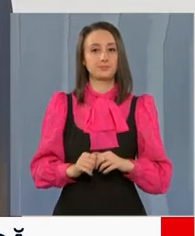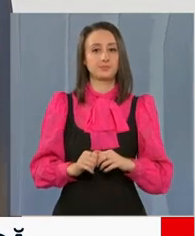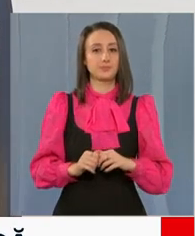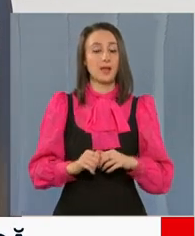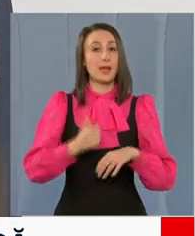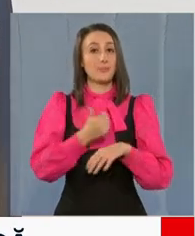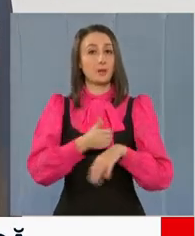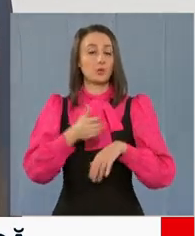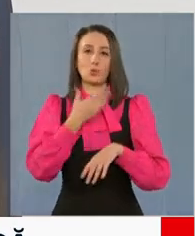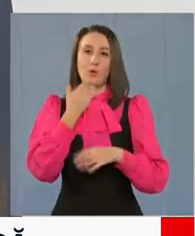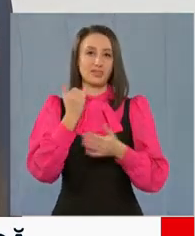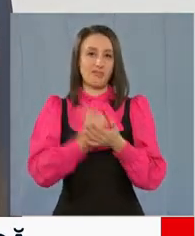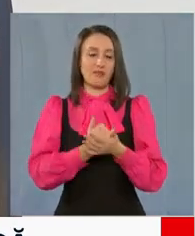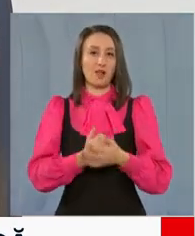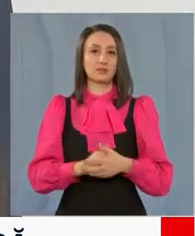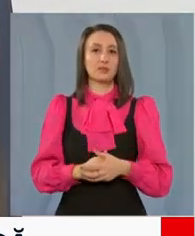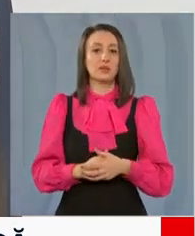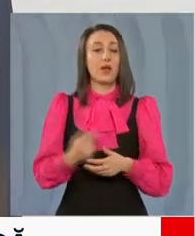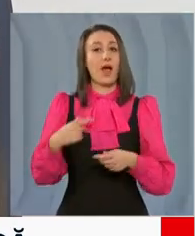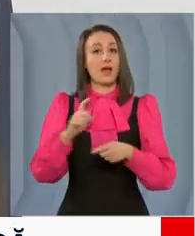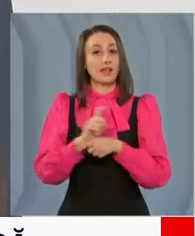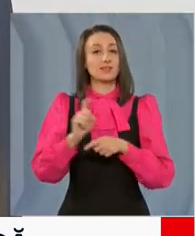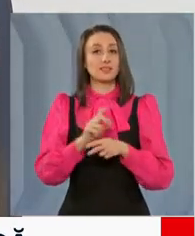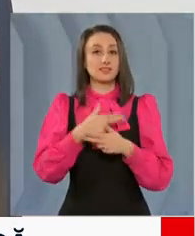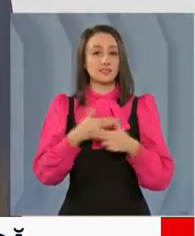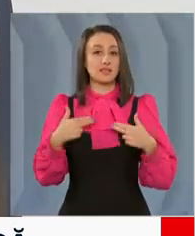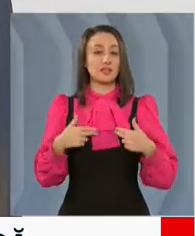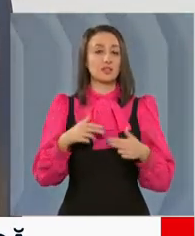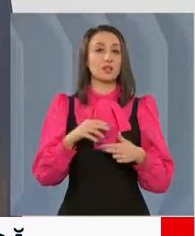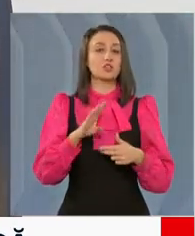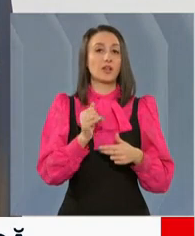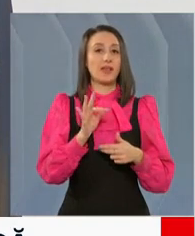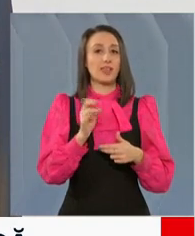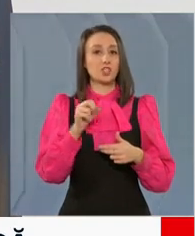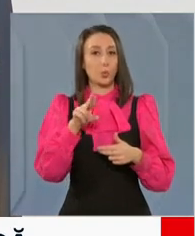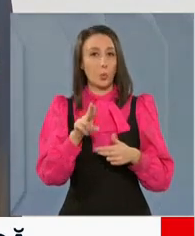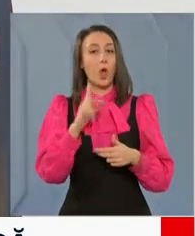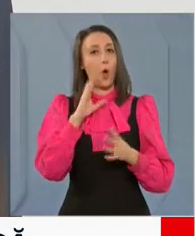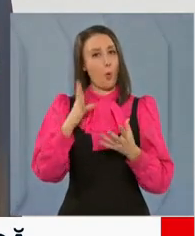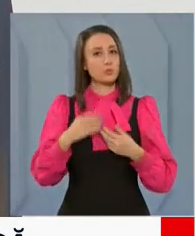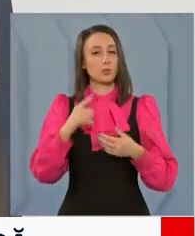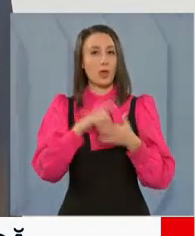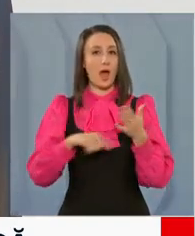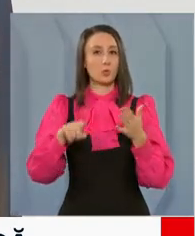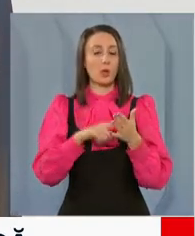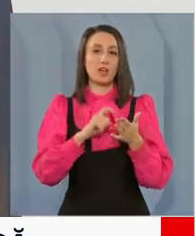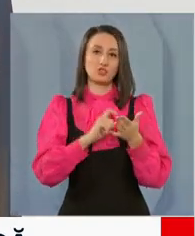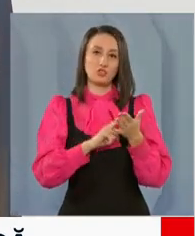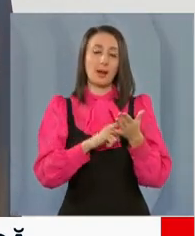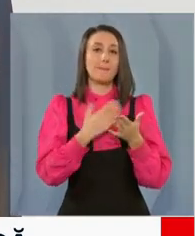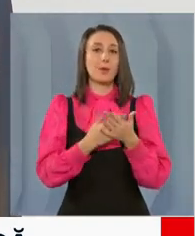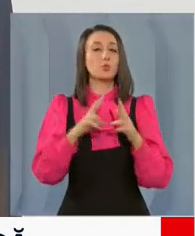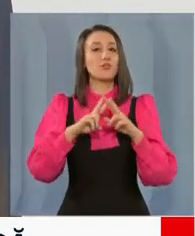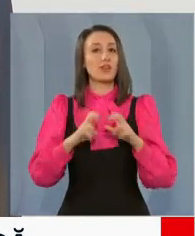premierul anegat vehement acuzațiile și atacat în instanță cnaddc ul în cele din urmă obținută anularea solicitărilor pentru